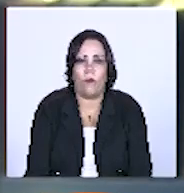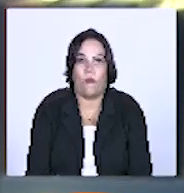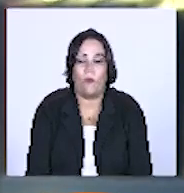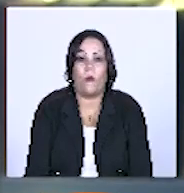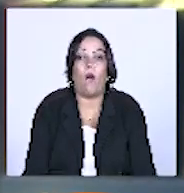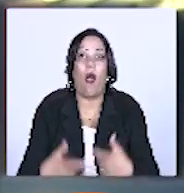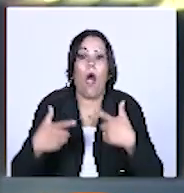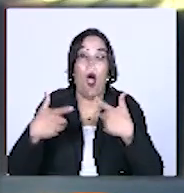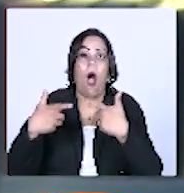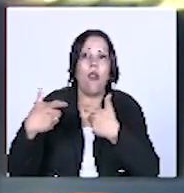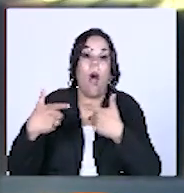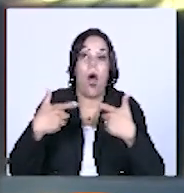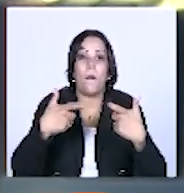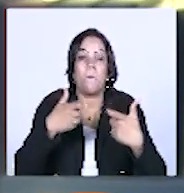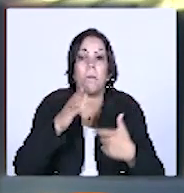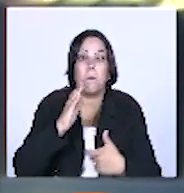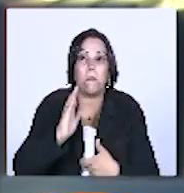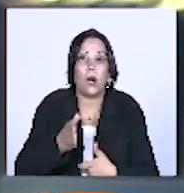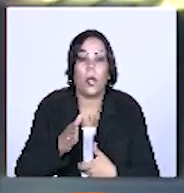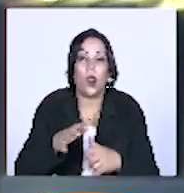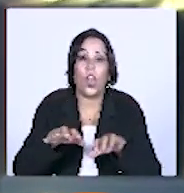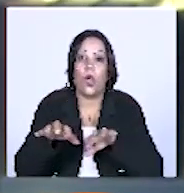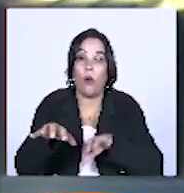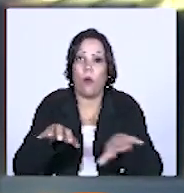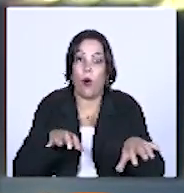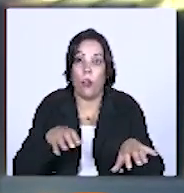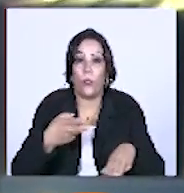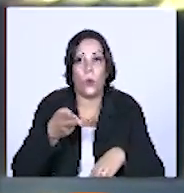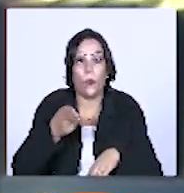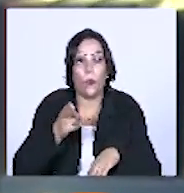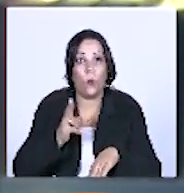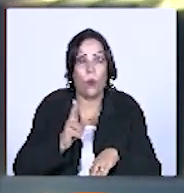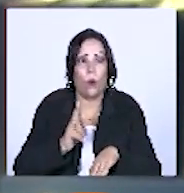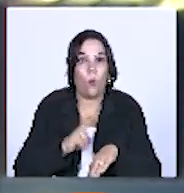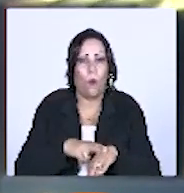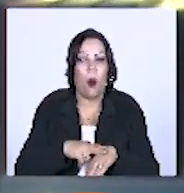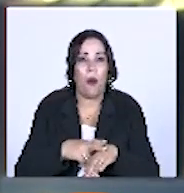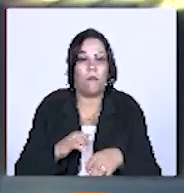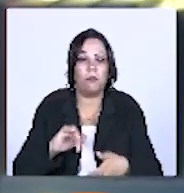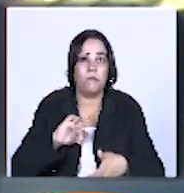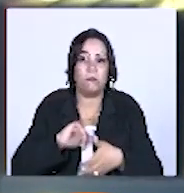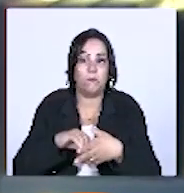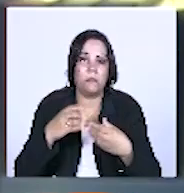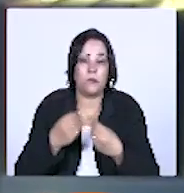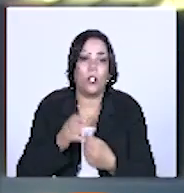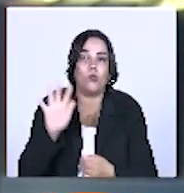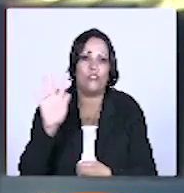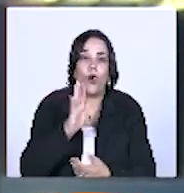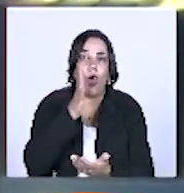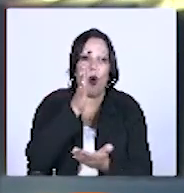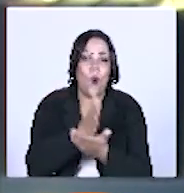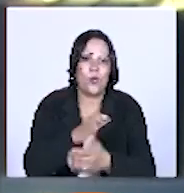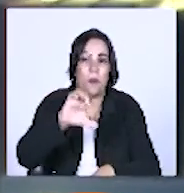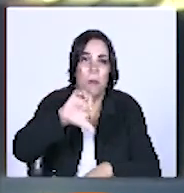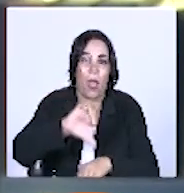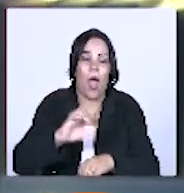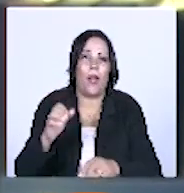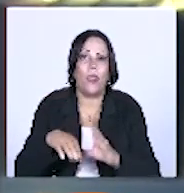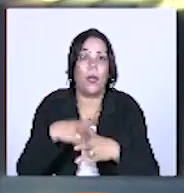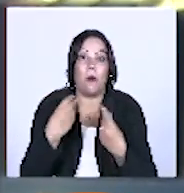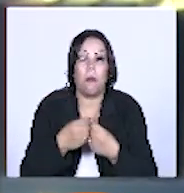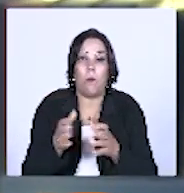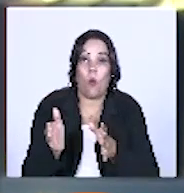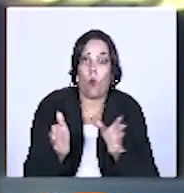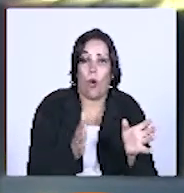الحرب بين ايران وحلفائها في منطقه الشرق الاوسط من من جانب